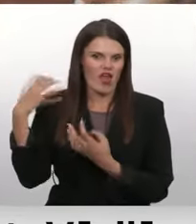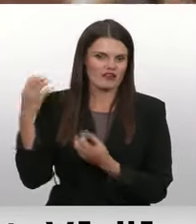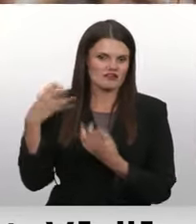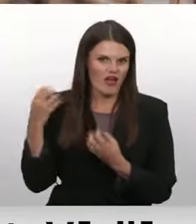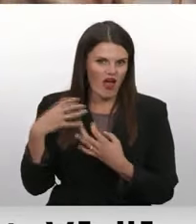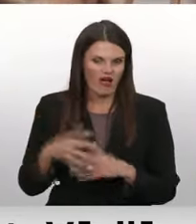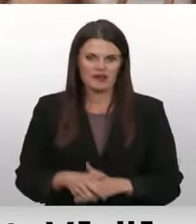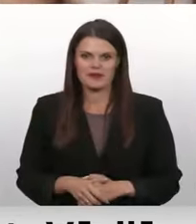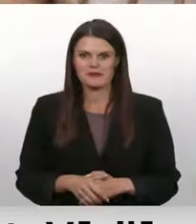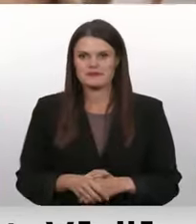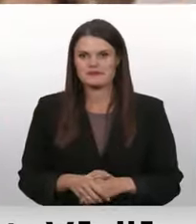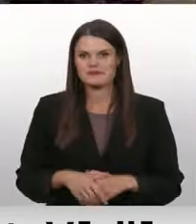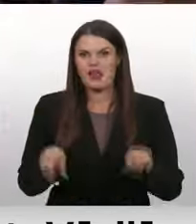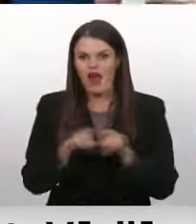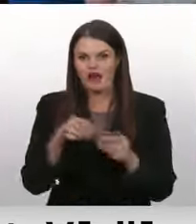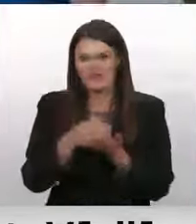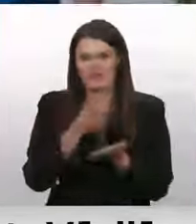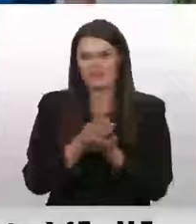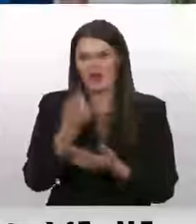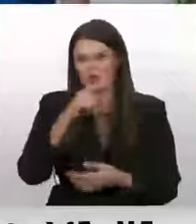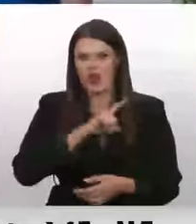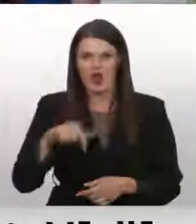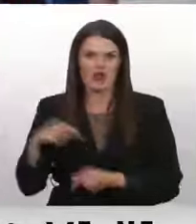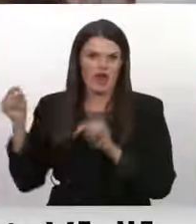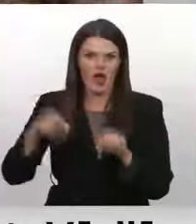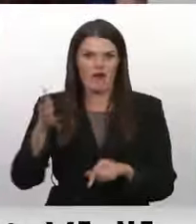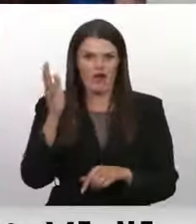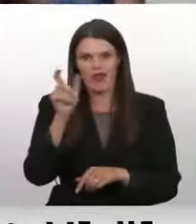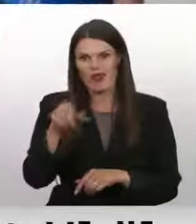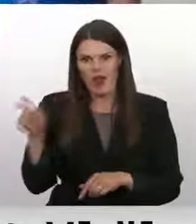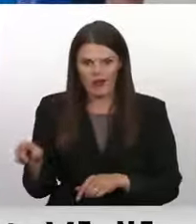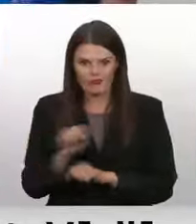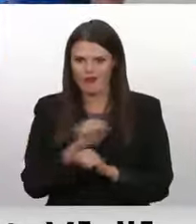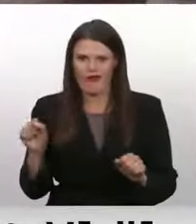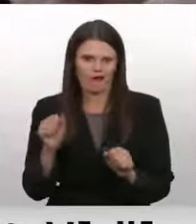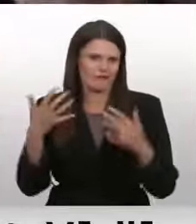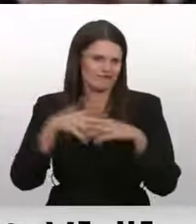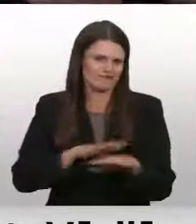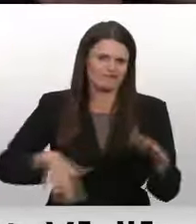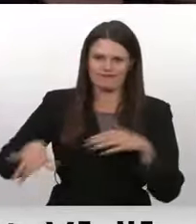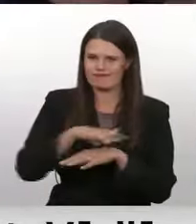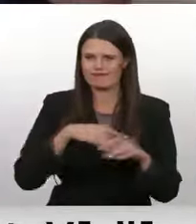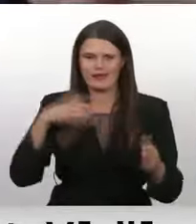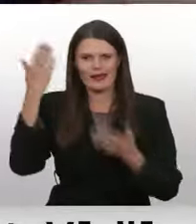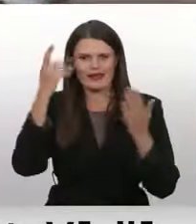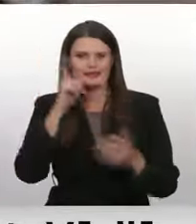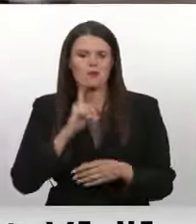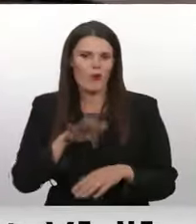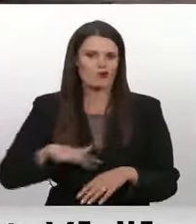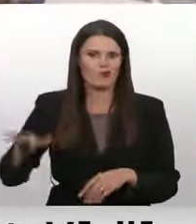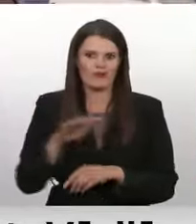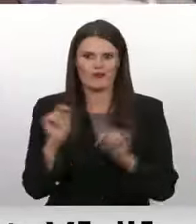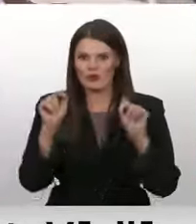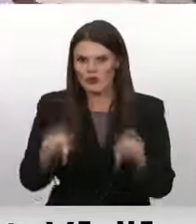stāstītā. Arī daļa no Latvijas atbraukušo lektoru drīz vien iekļāvās dalībnieku rindās, izbaudot vidi, kurā